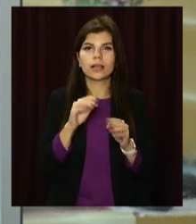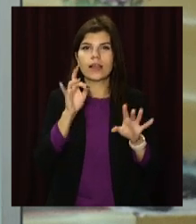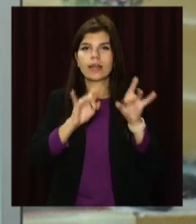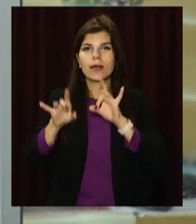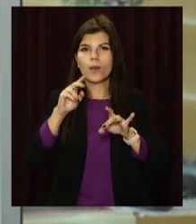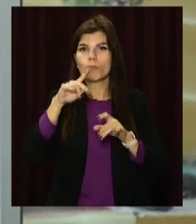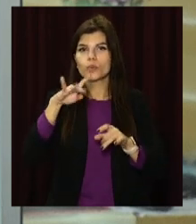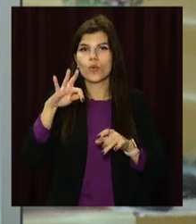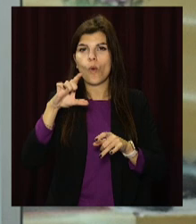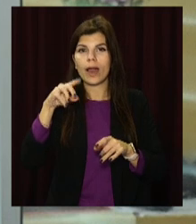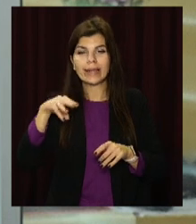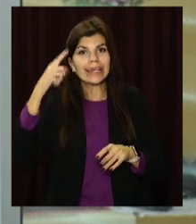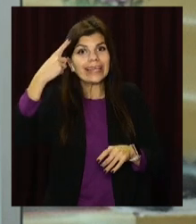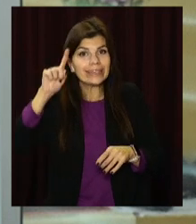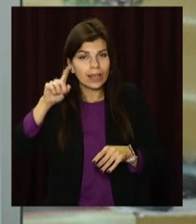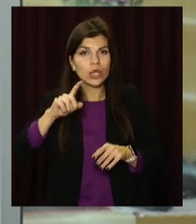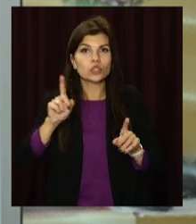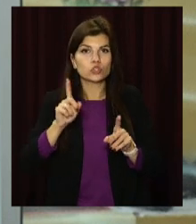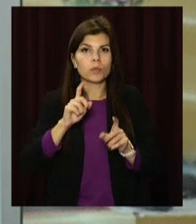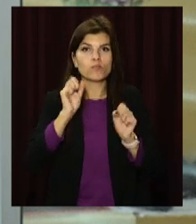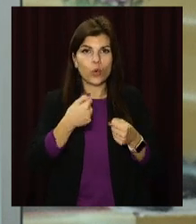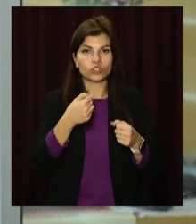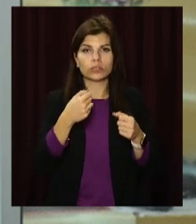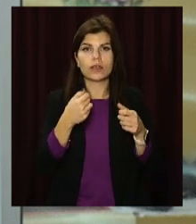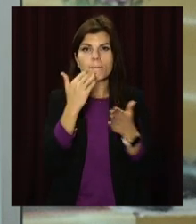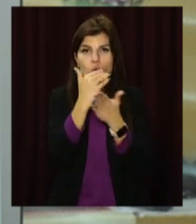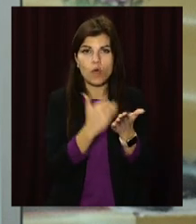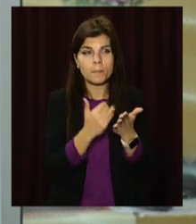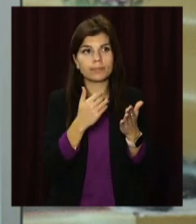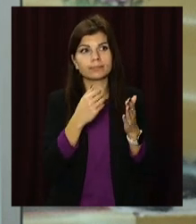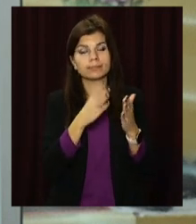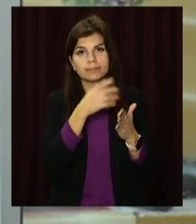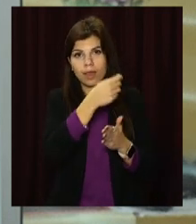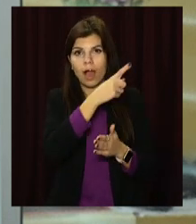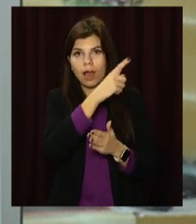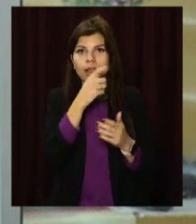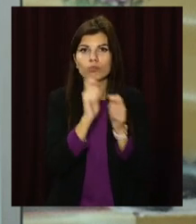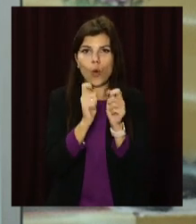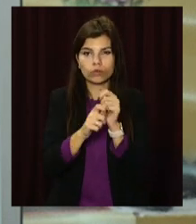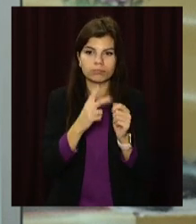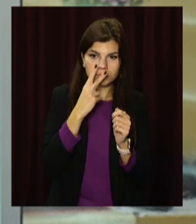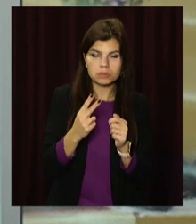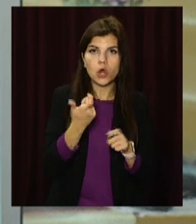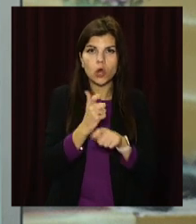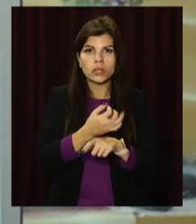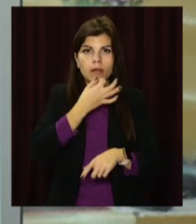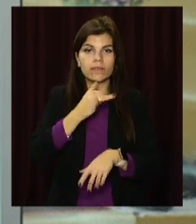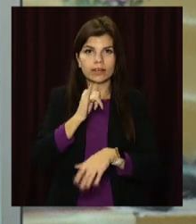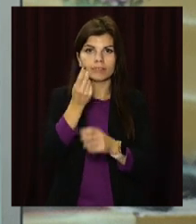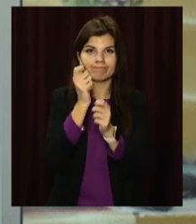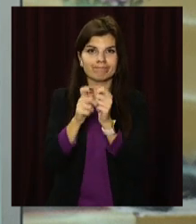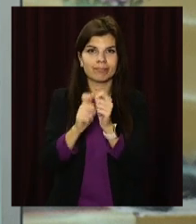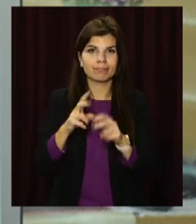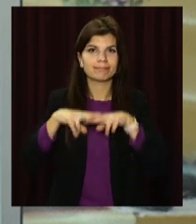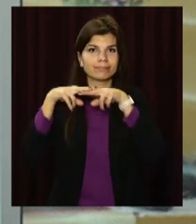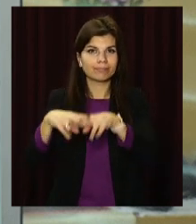Слухачі дізнаються секрети та лайфхаки написання грантових проєктів. Фінальне завдання – розробка власного стартапу. Найуспішніші